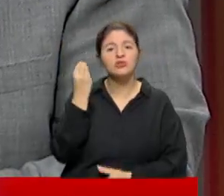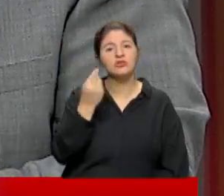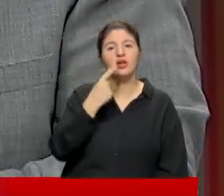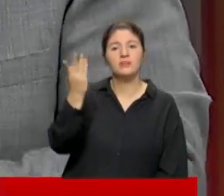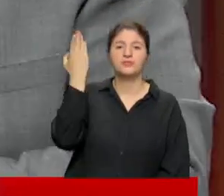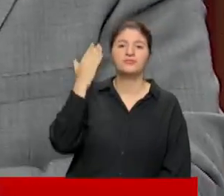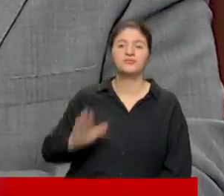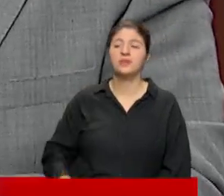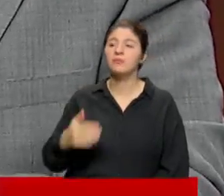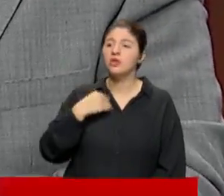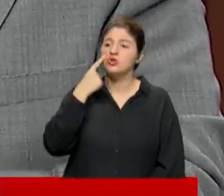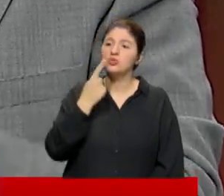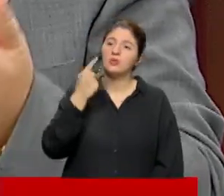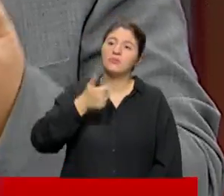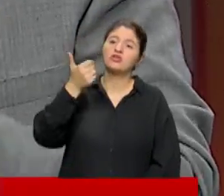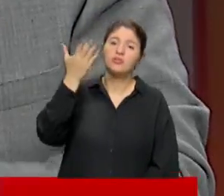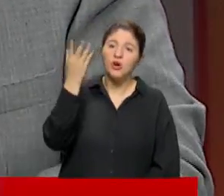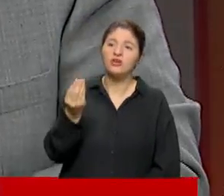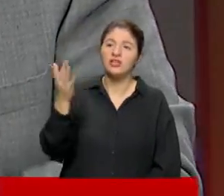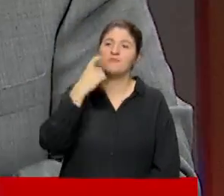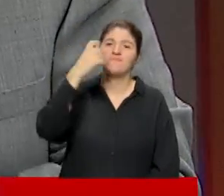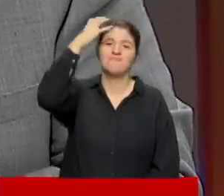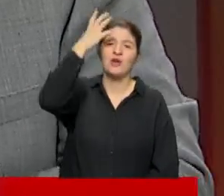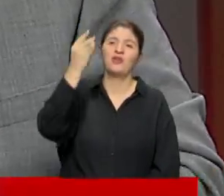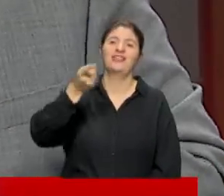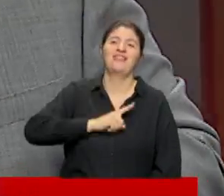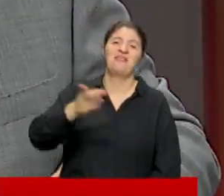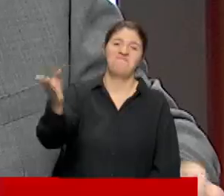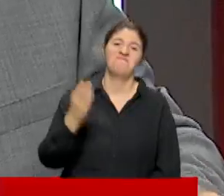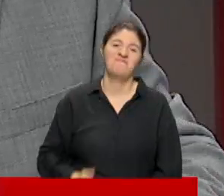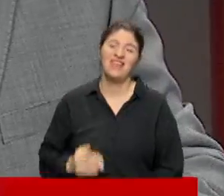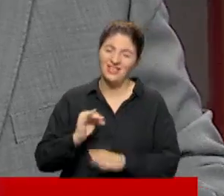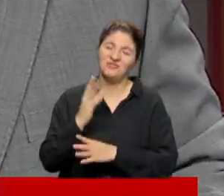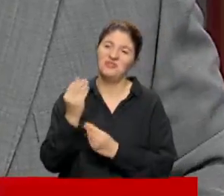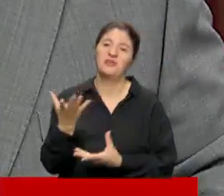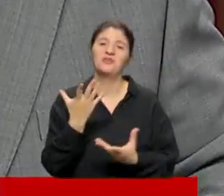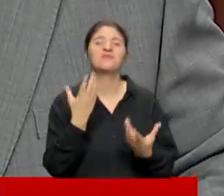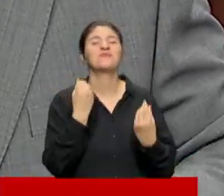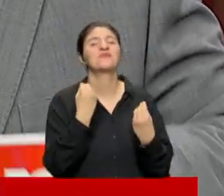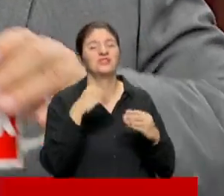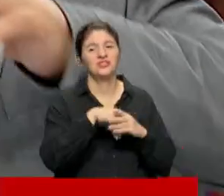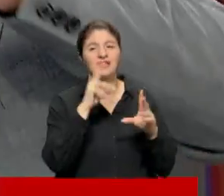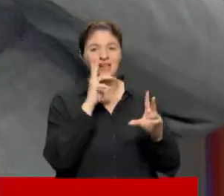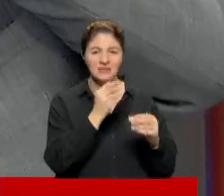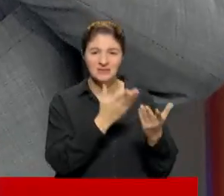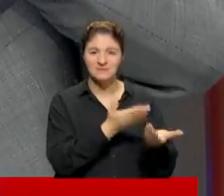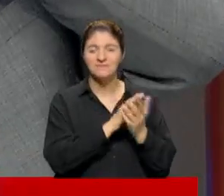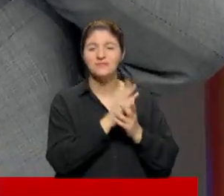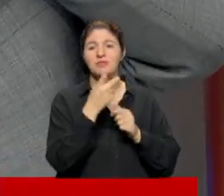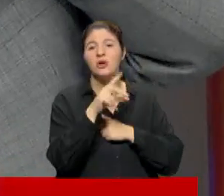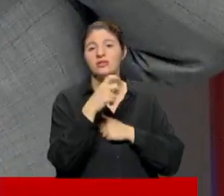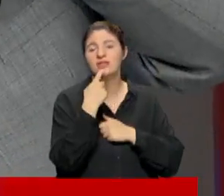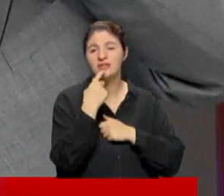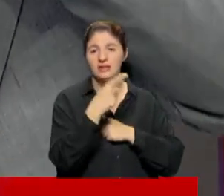ya benim cumhurbaşkanım yaşasaydı Süleyman Demirel olurdu adayım Peki nur içinde yazsın Süleyman Demirel 2018'de